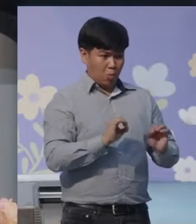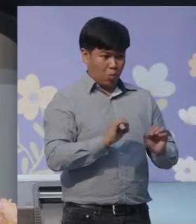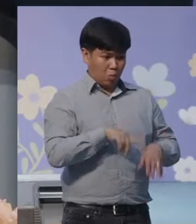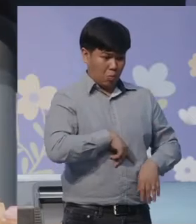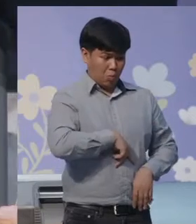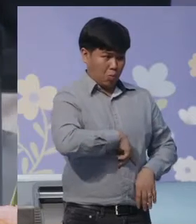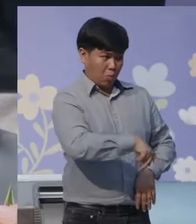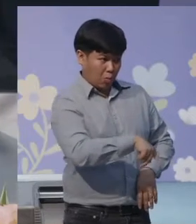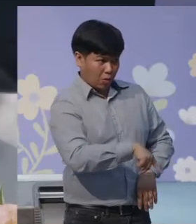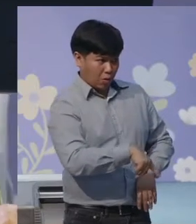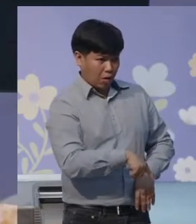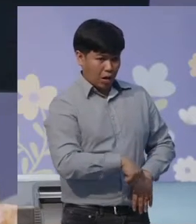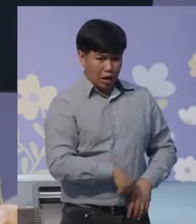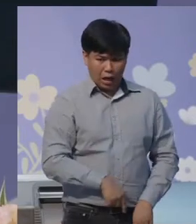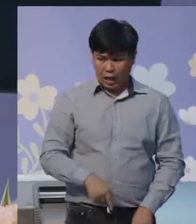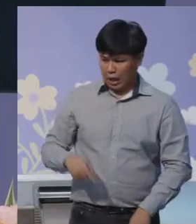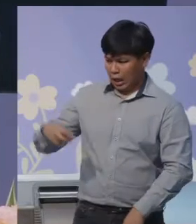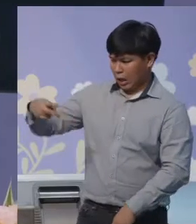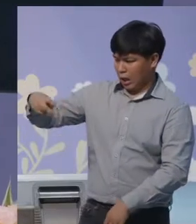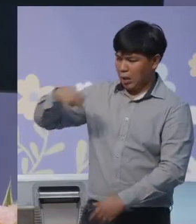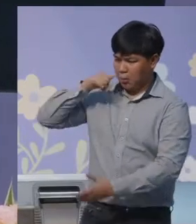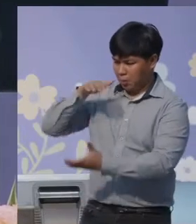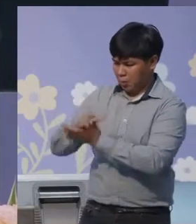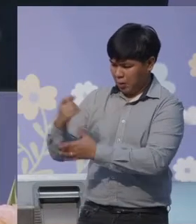si Hana ni Penina, parati na lang,